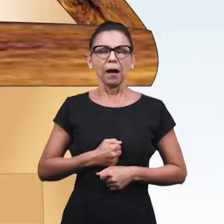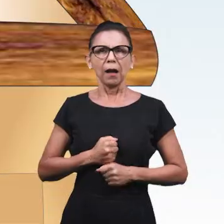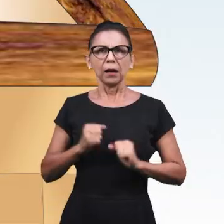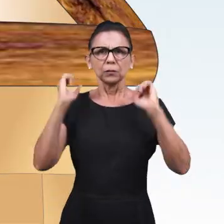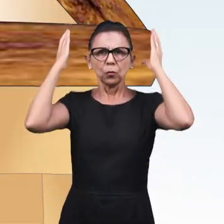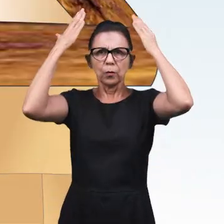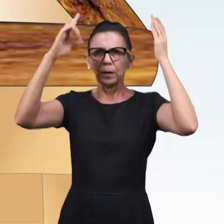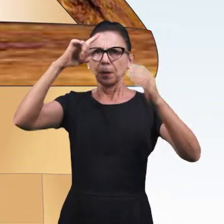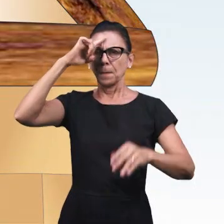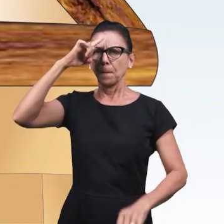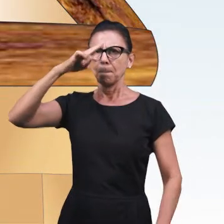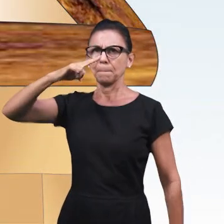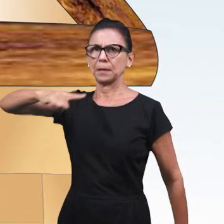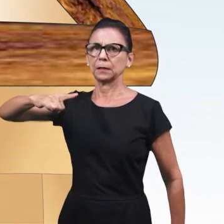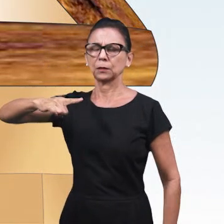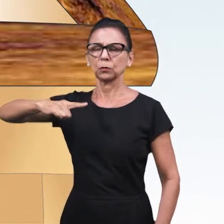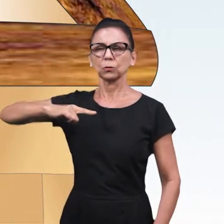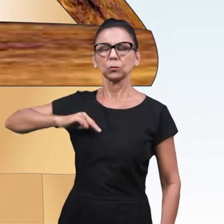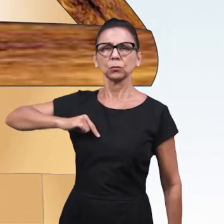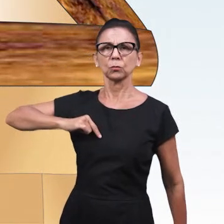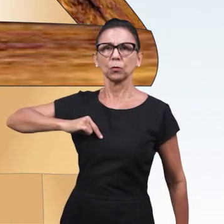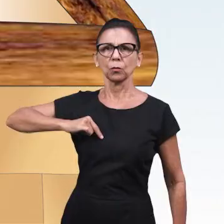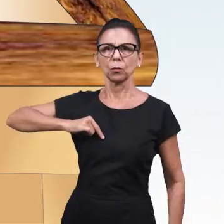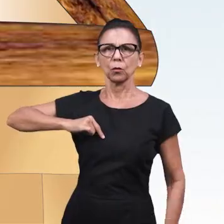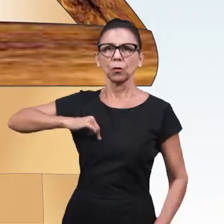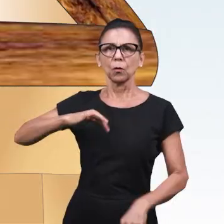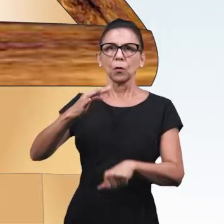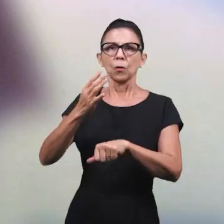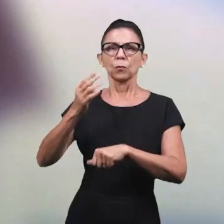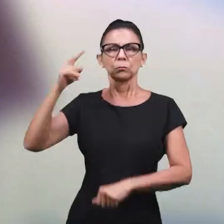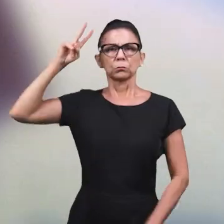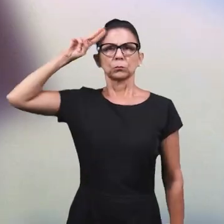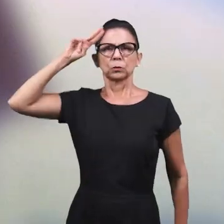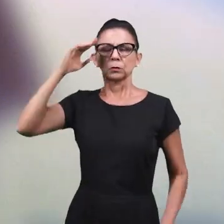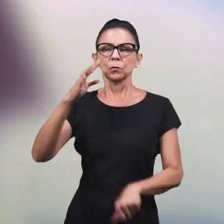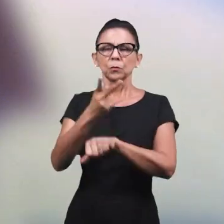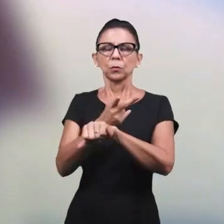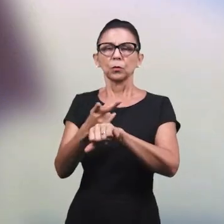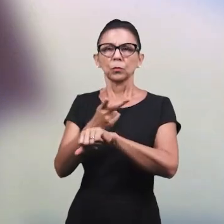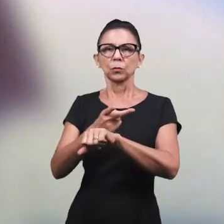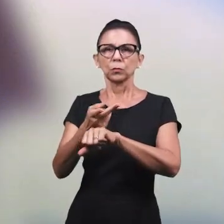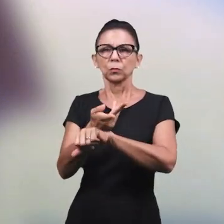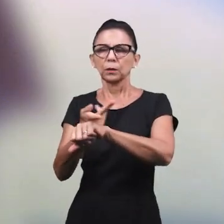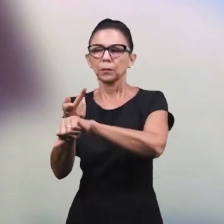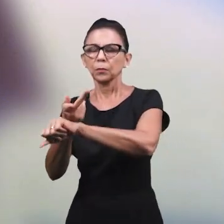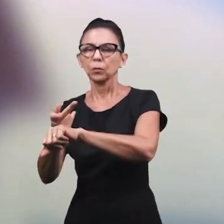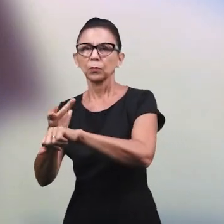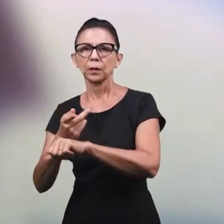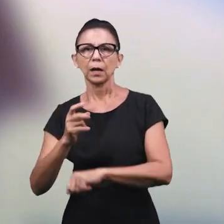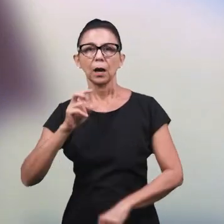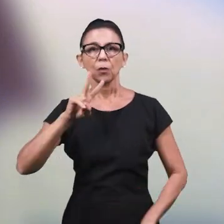mettre en prison. Rahab les a cachés sous le toit de sa maison. Rahab a entendu parler